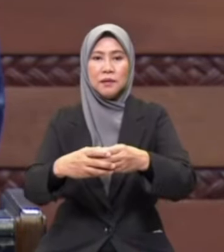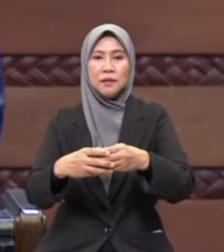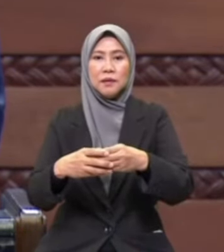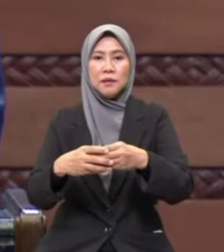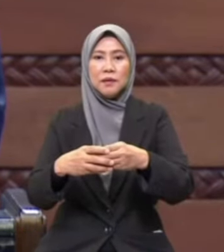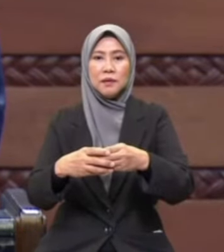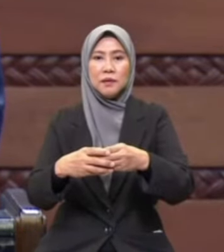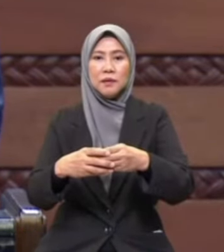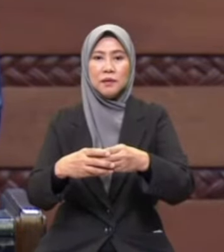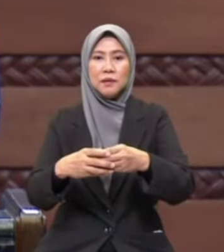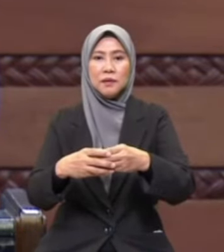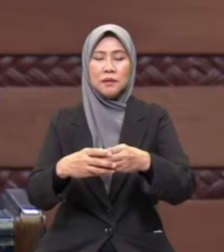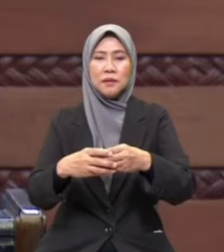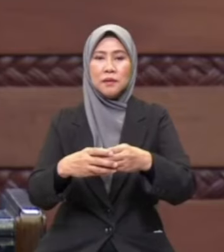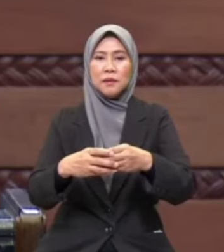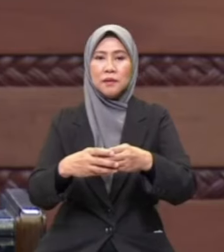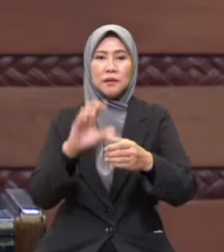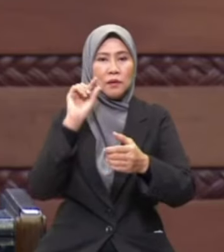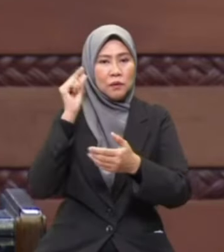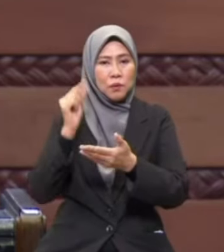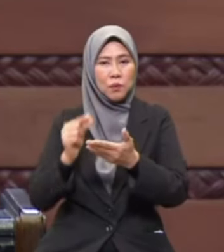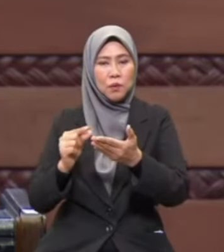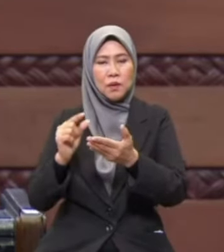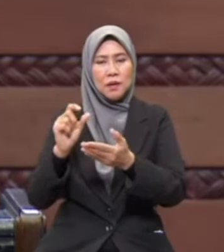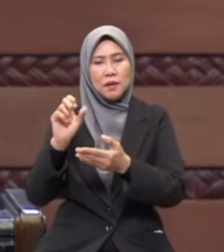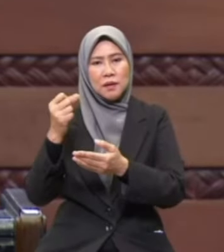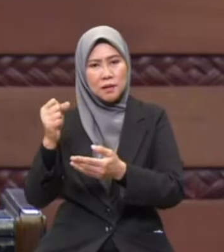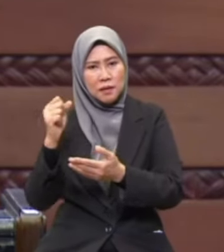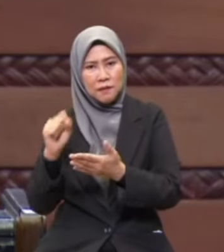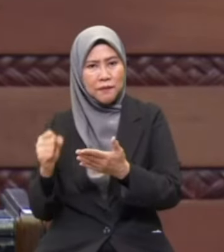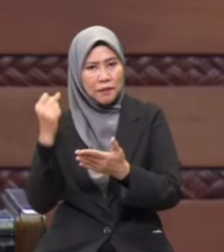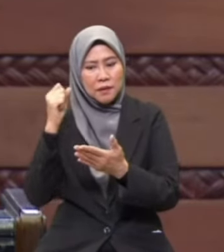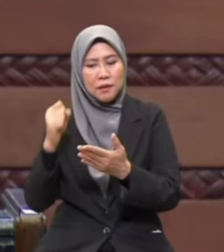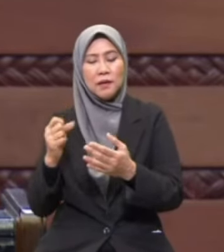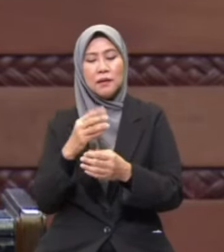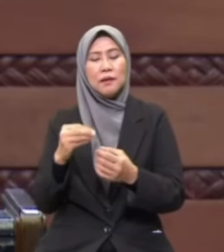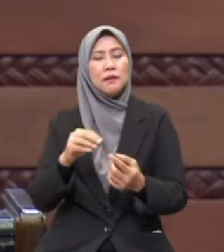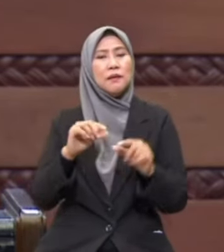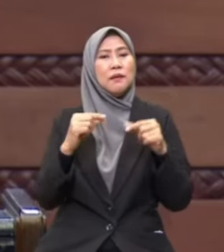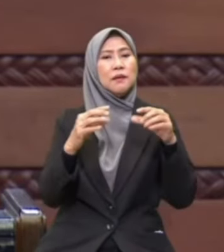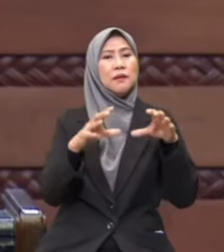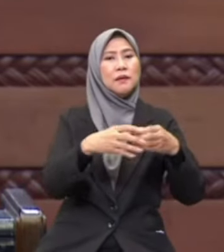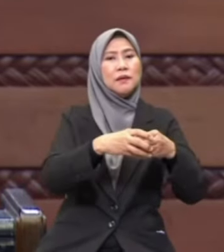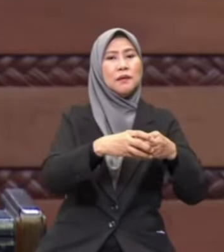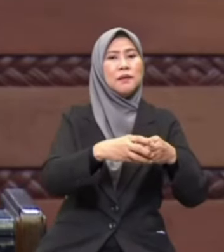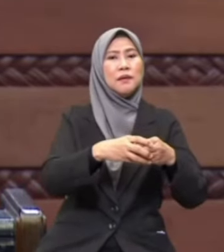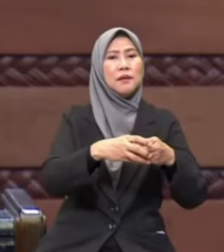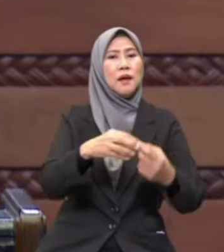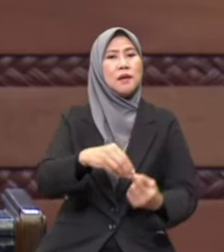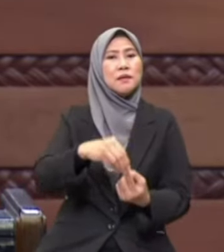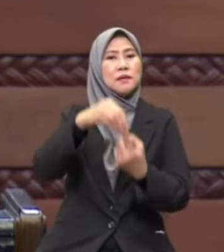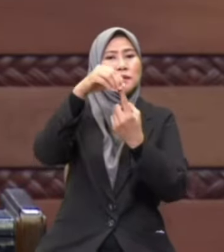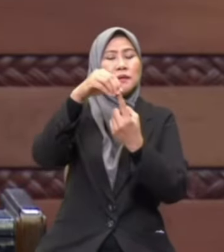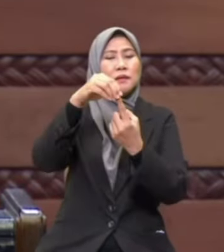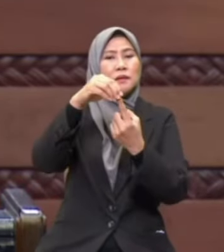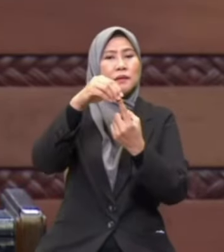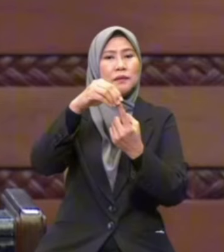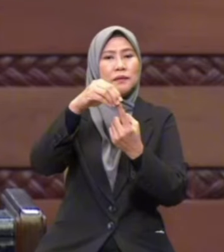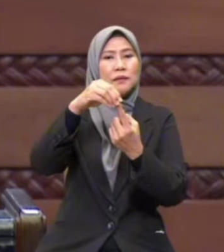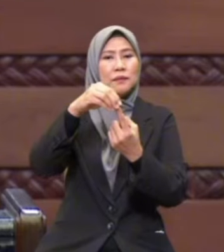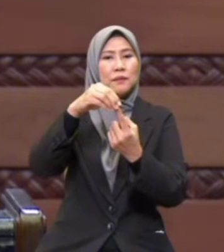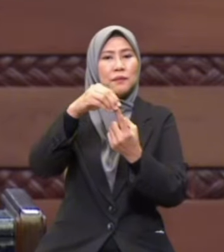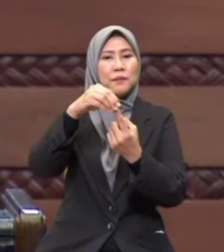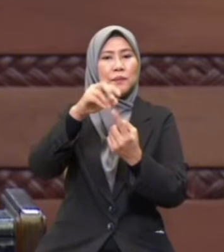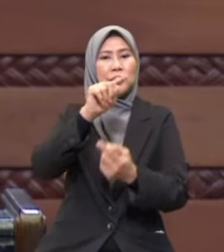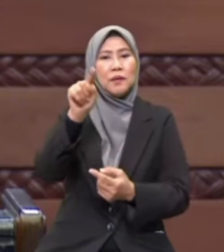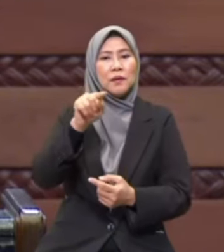Go dan si serta satu kategori khas di bawah Zon ekonomi khas STR